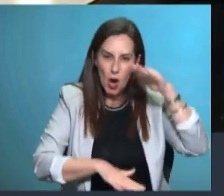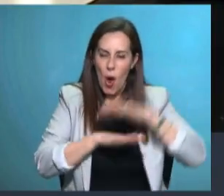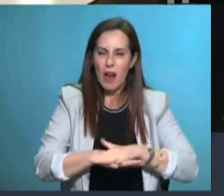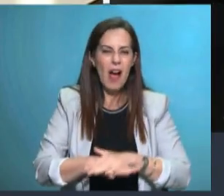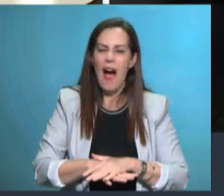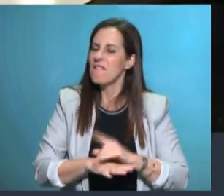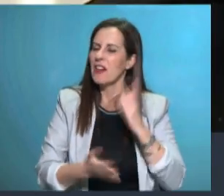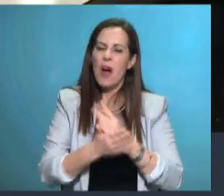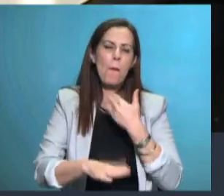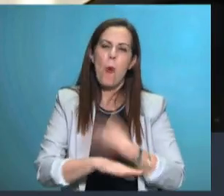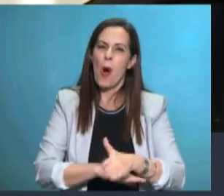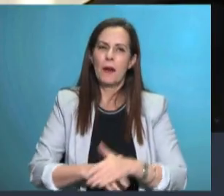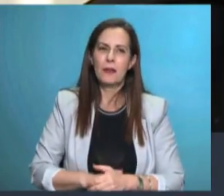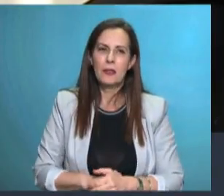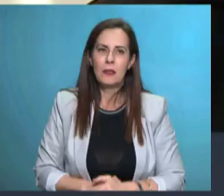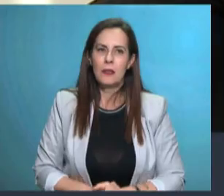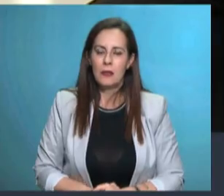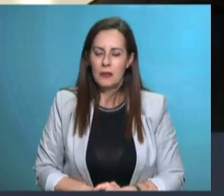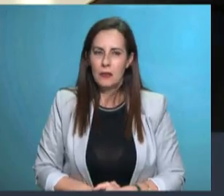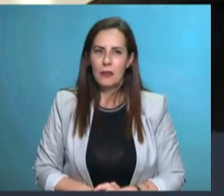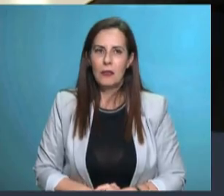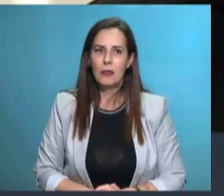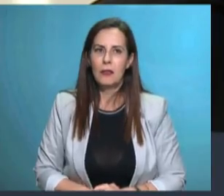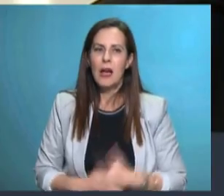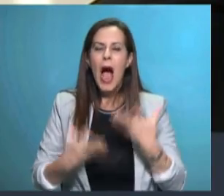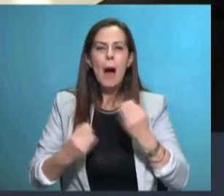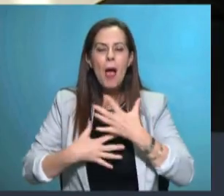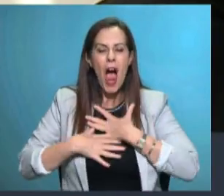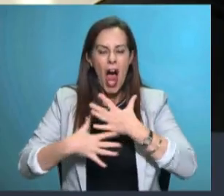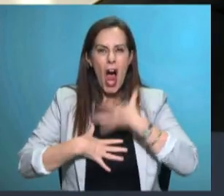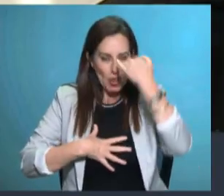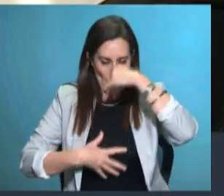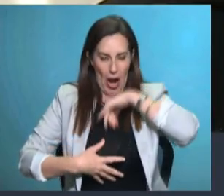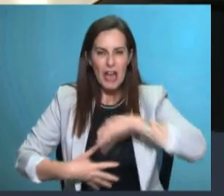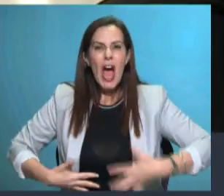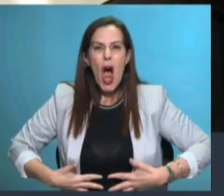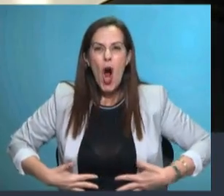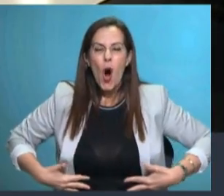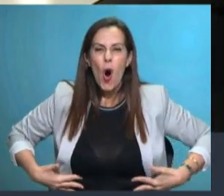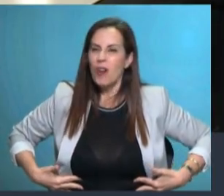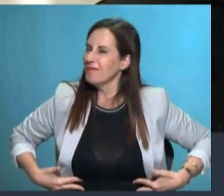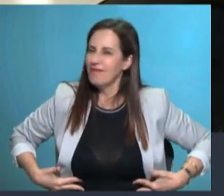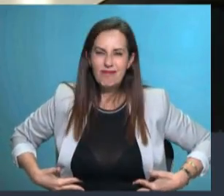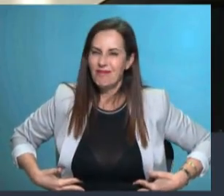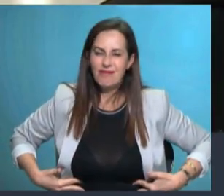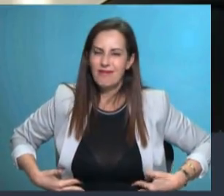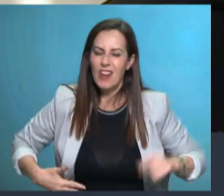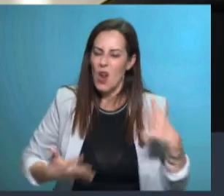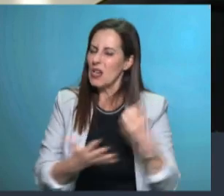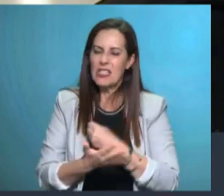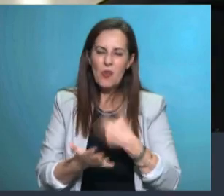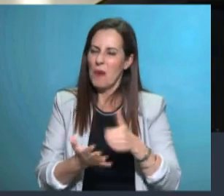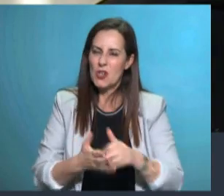היה מאוחר. הם ספגו כל כך הרבה עשן שהריאות שלהם הקטנות לא יכולות לעמוד